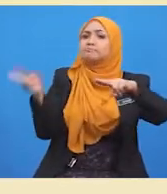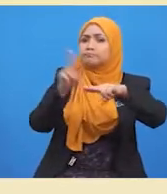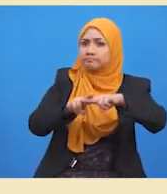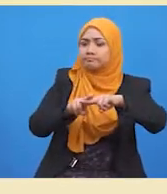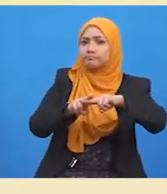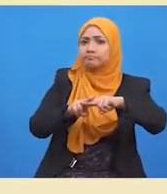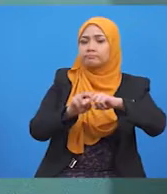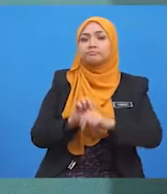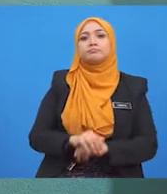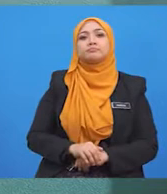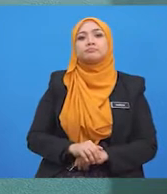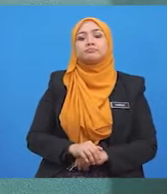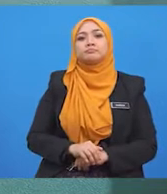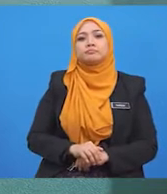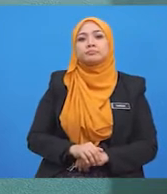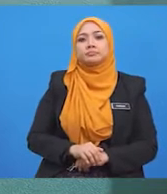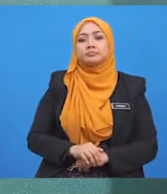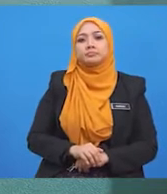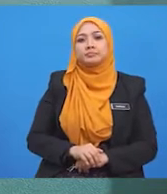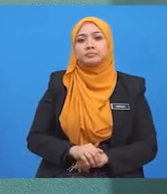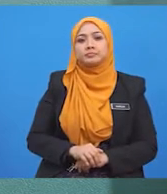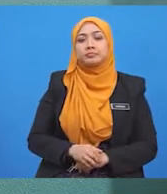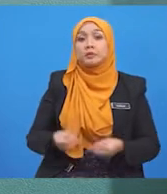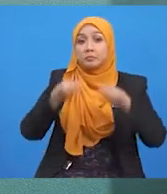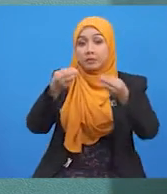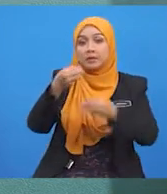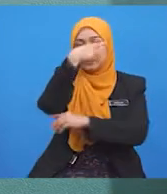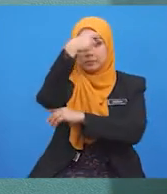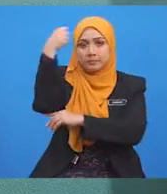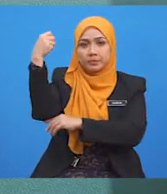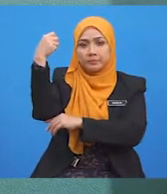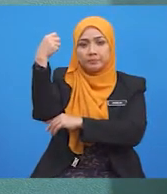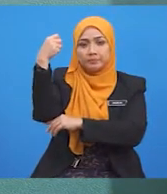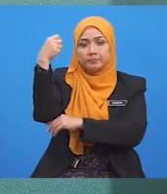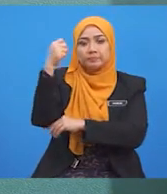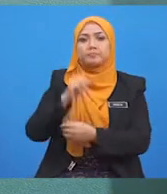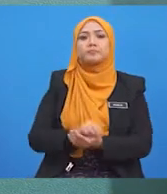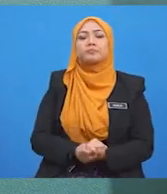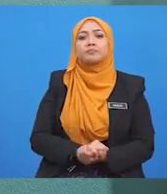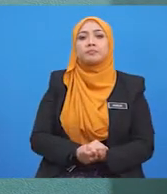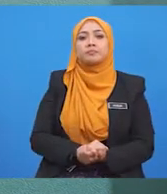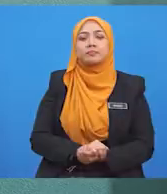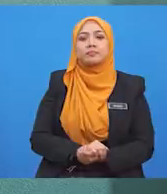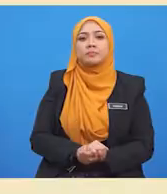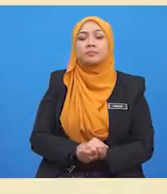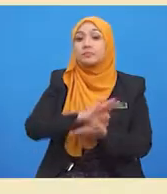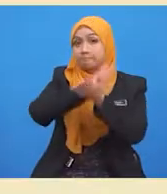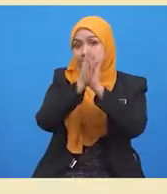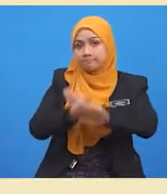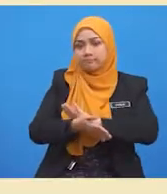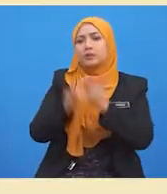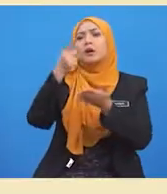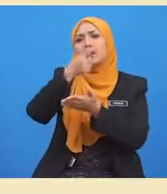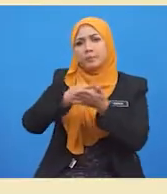dapat menjawab dengan tepat Jangan putus asa Cuba boleh kamu jawab soal njegu